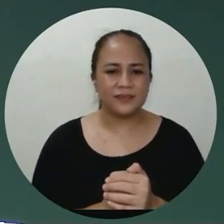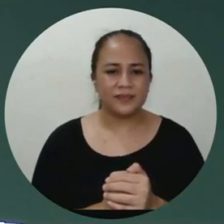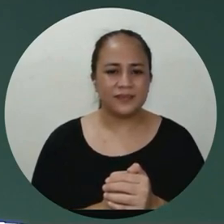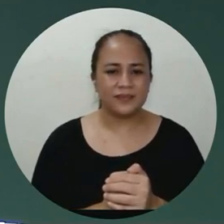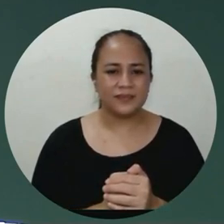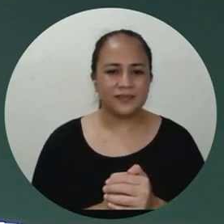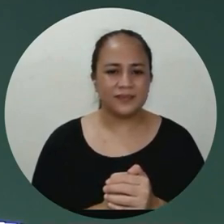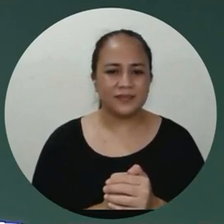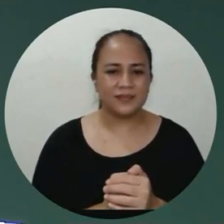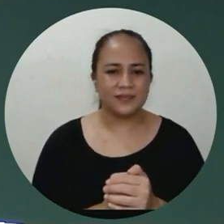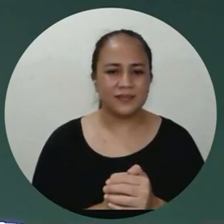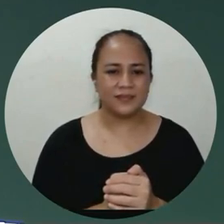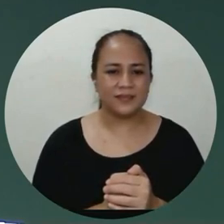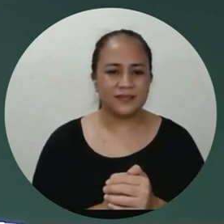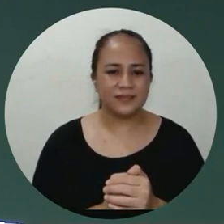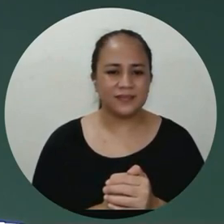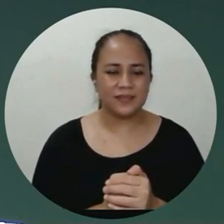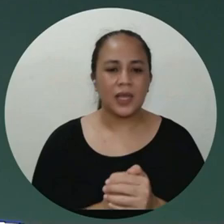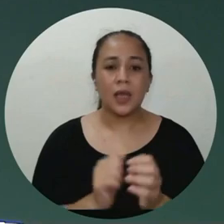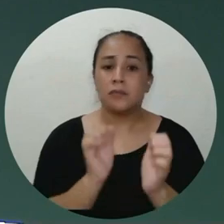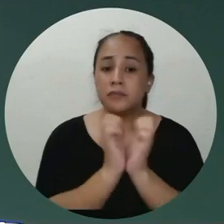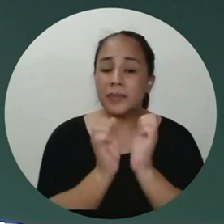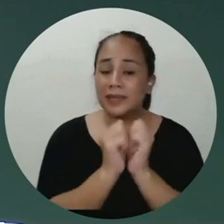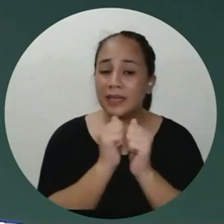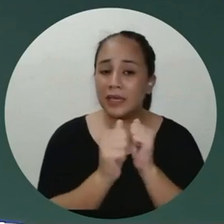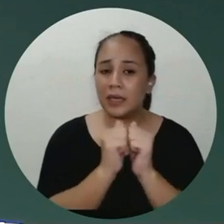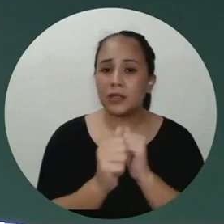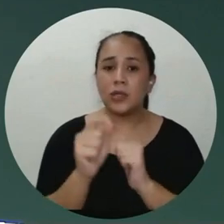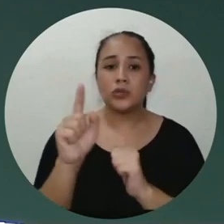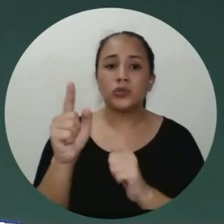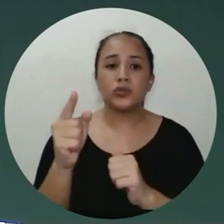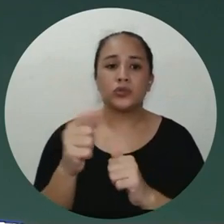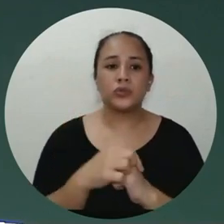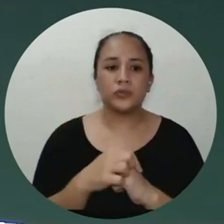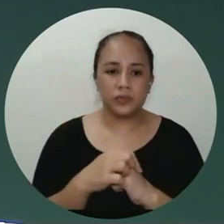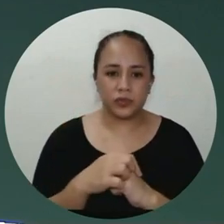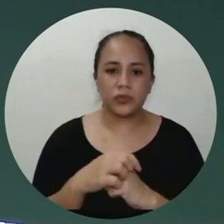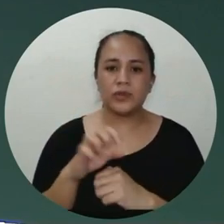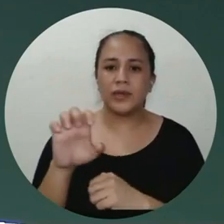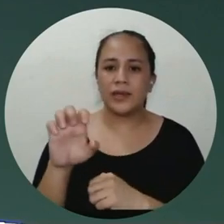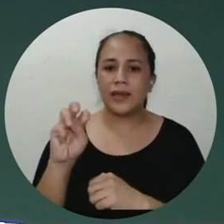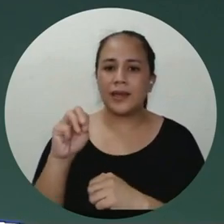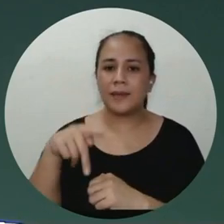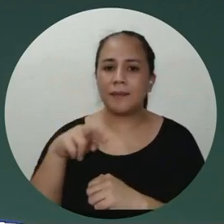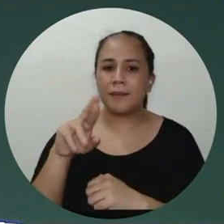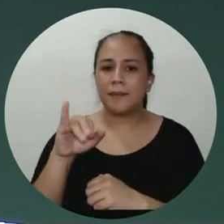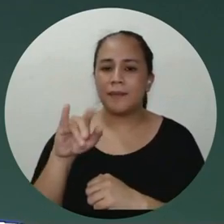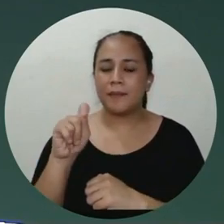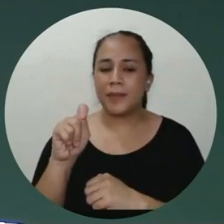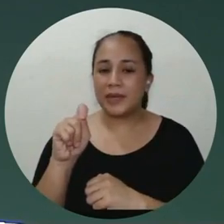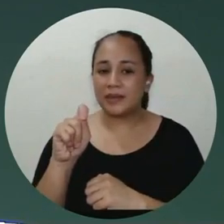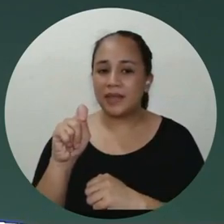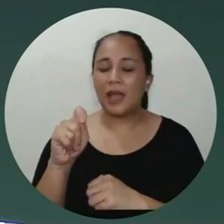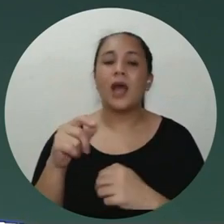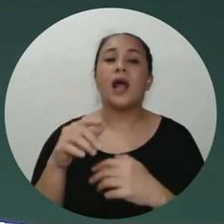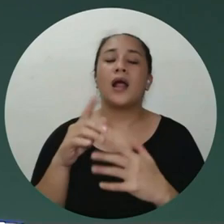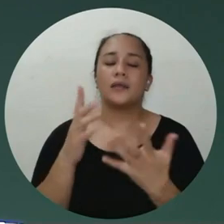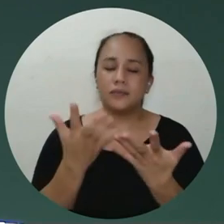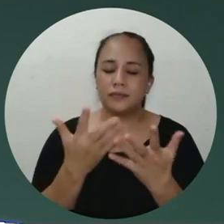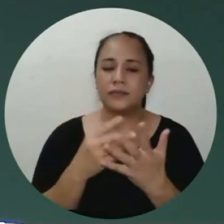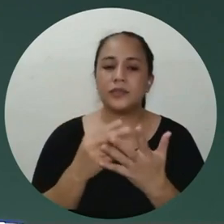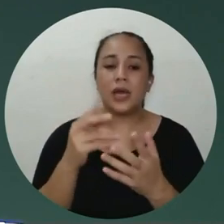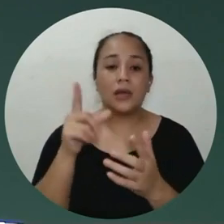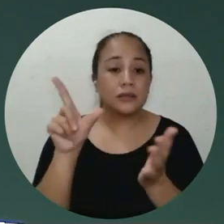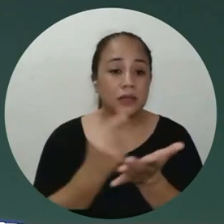만들어라 그 말이에요. So what this means is to imprint root and nature the gospel that you hear so much about. 그러니까